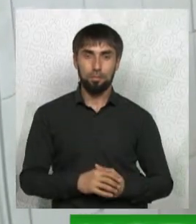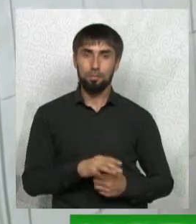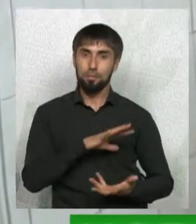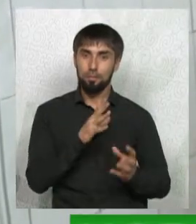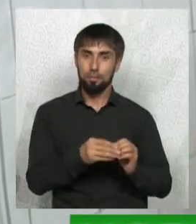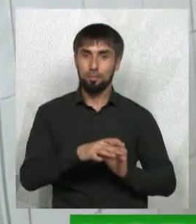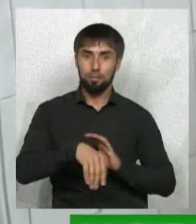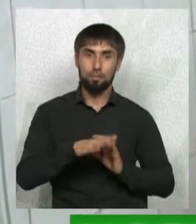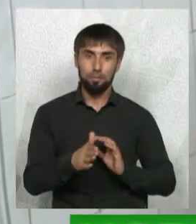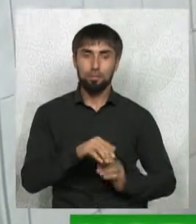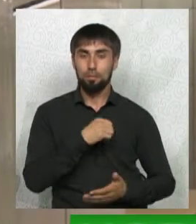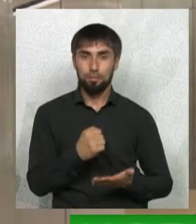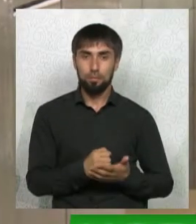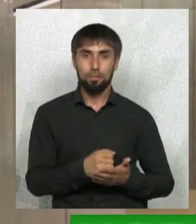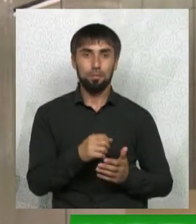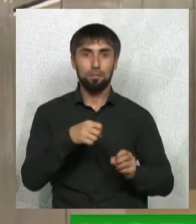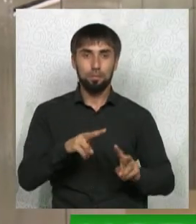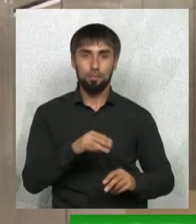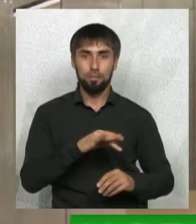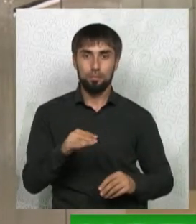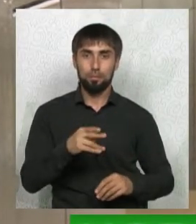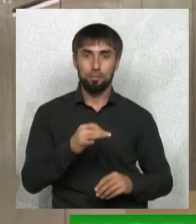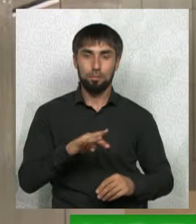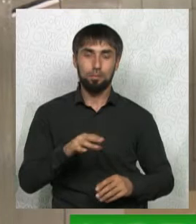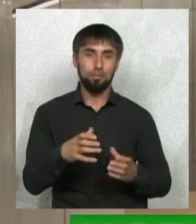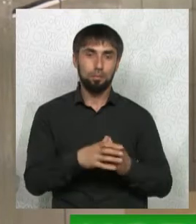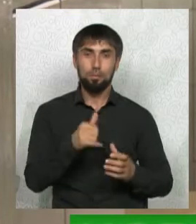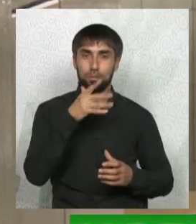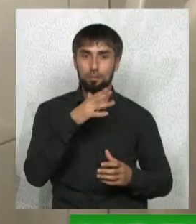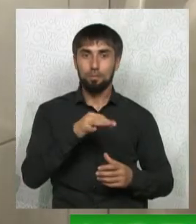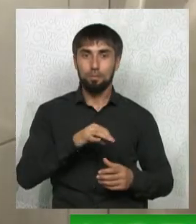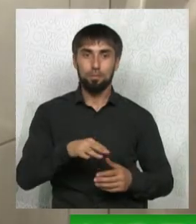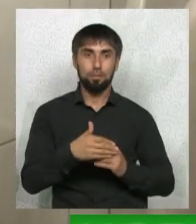Итоги лотереи будут утверждаться специальной тиражной комиссией, состав которой определят позднее.